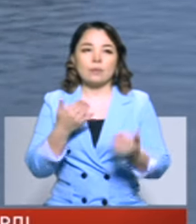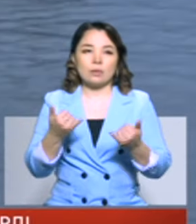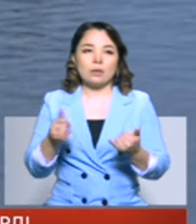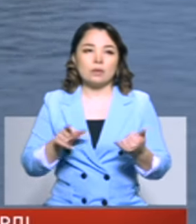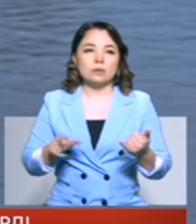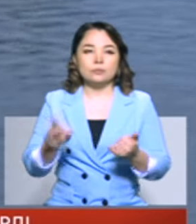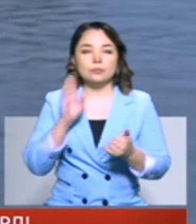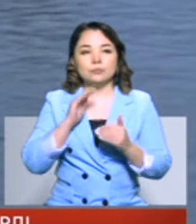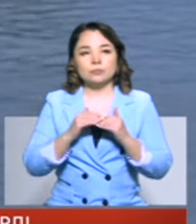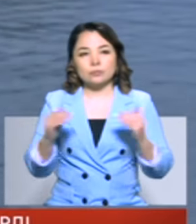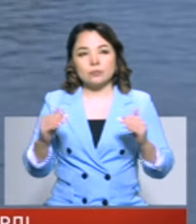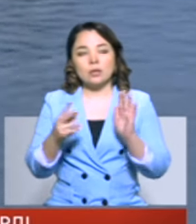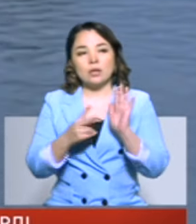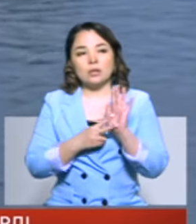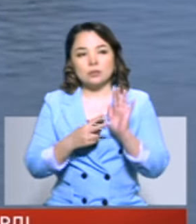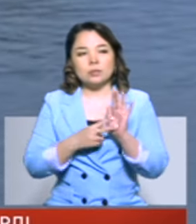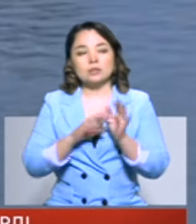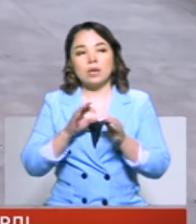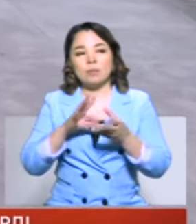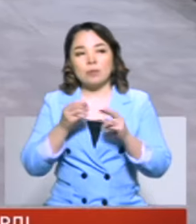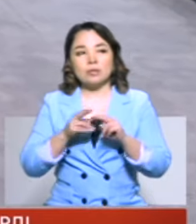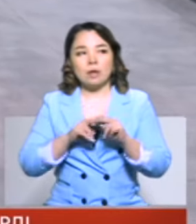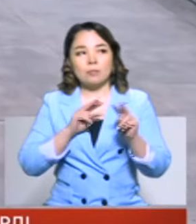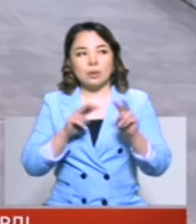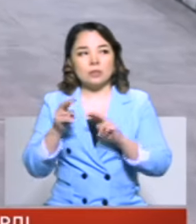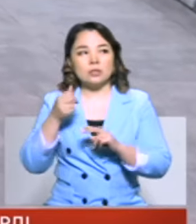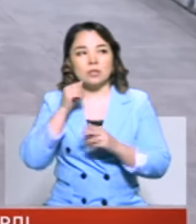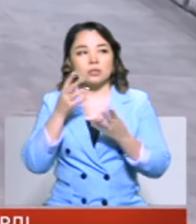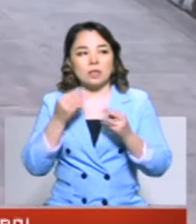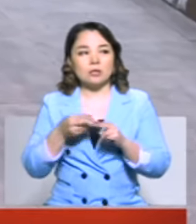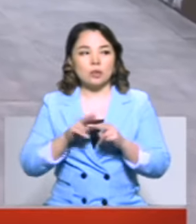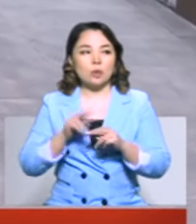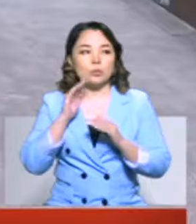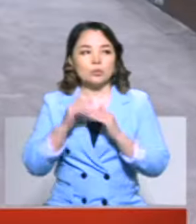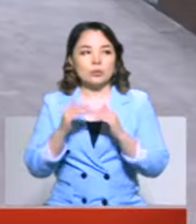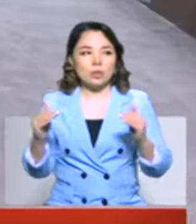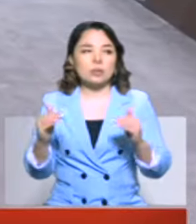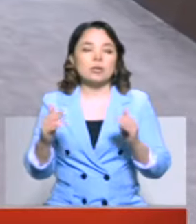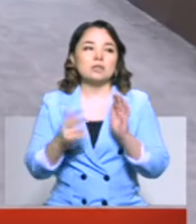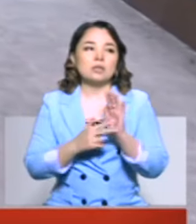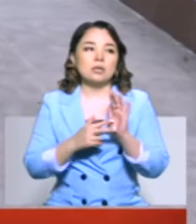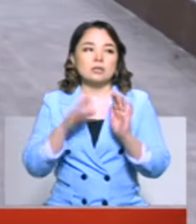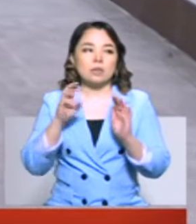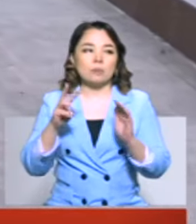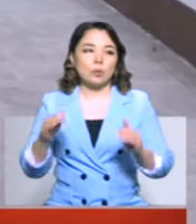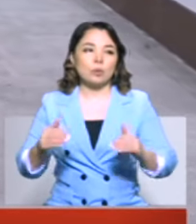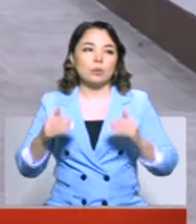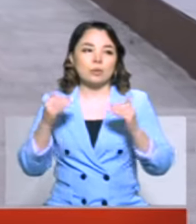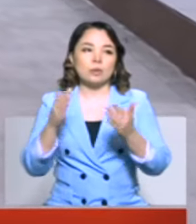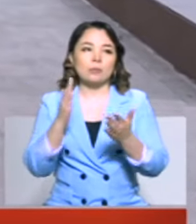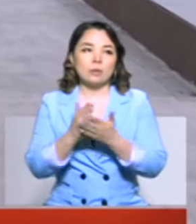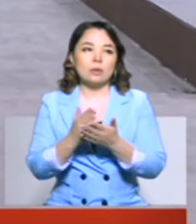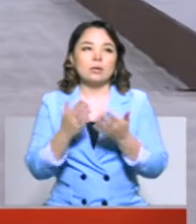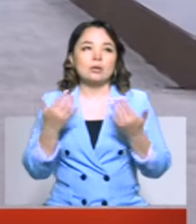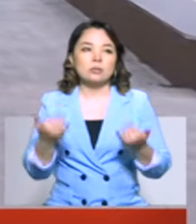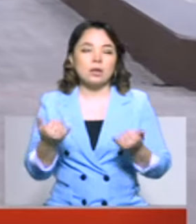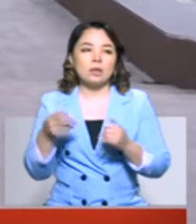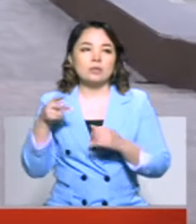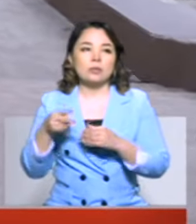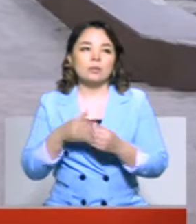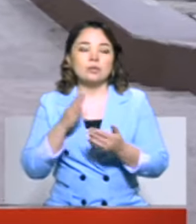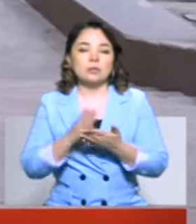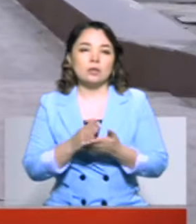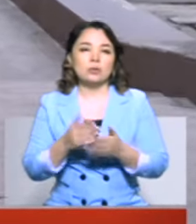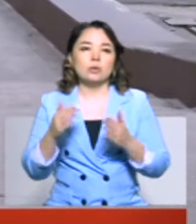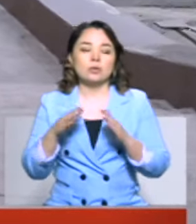Жайықтағы су деңгейі қазір жіті бақылауда. Кешегіге қарағанда бүгін мұндағы су деңгейі 8 сантиметрге көтерілген. Саяжайдағы 2000-нан